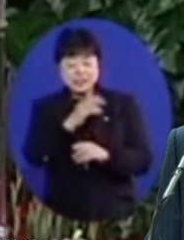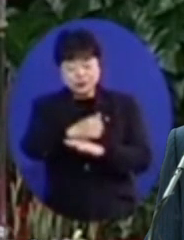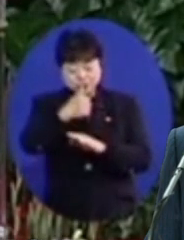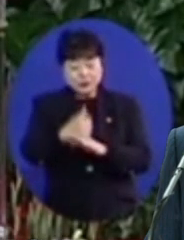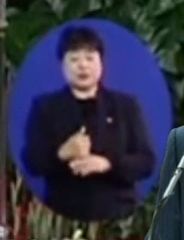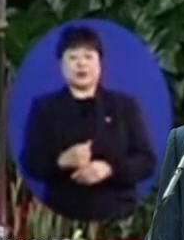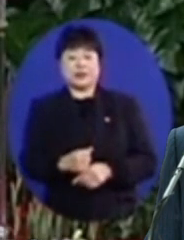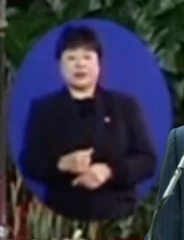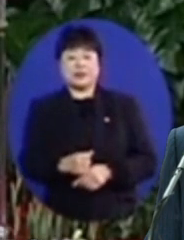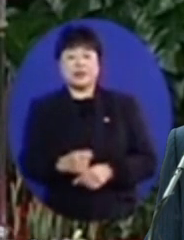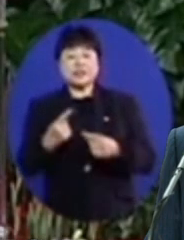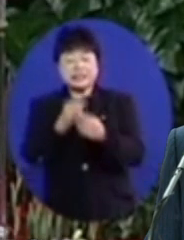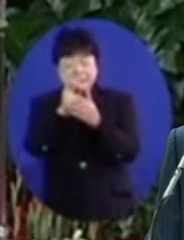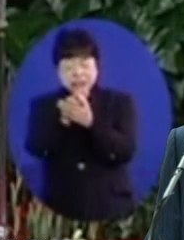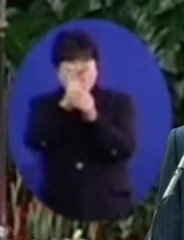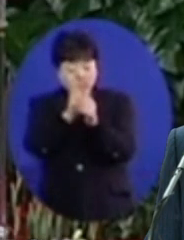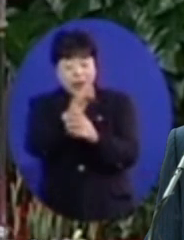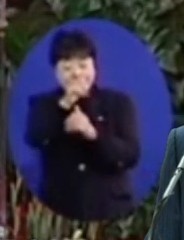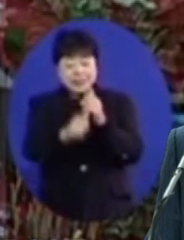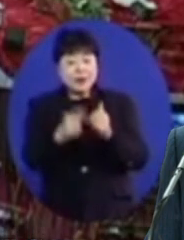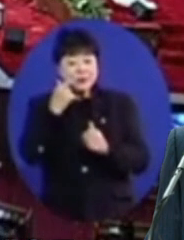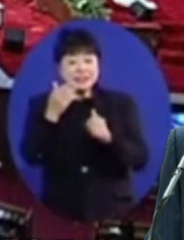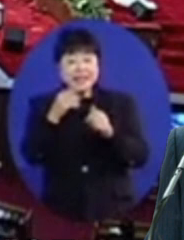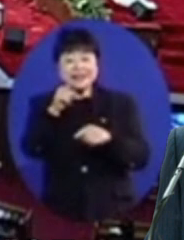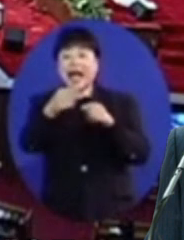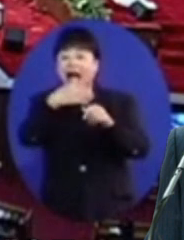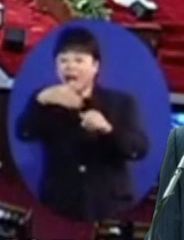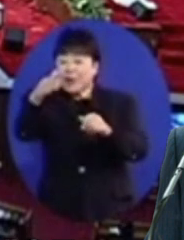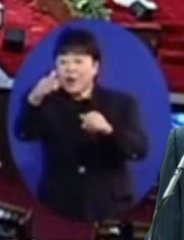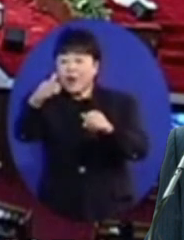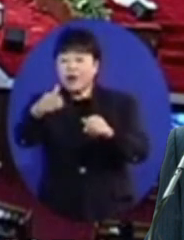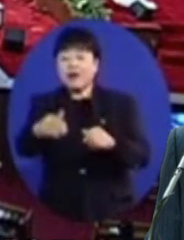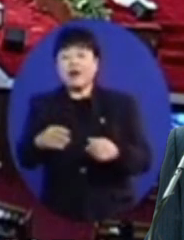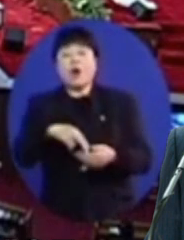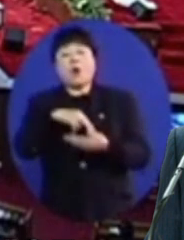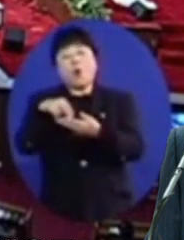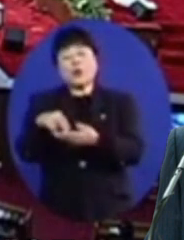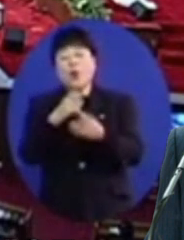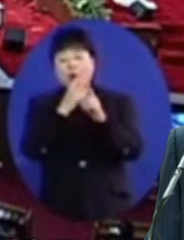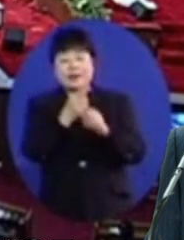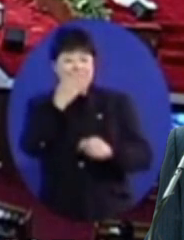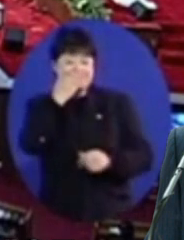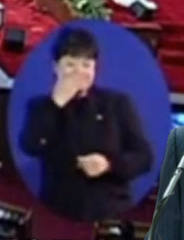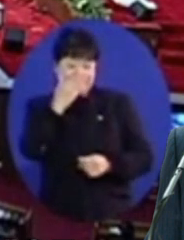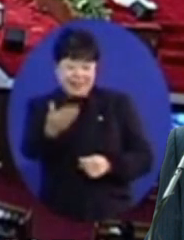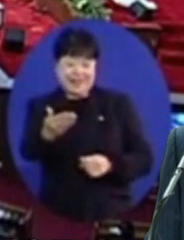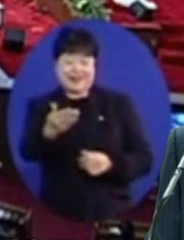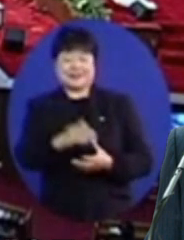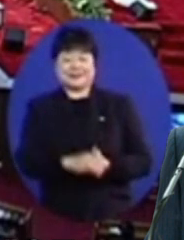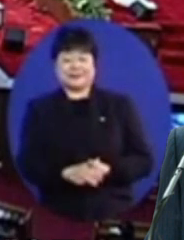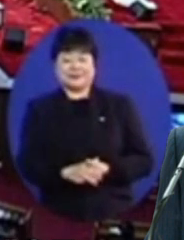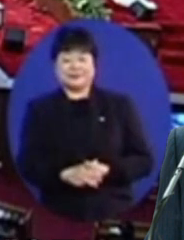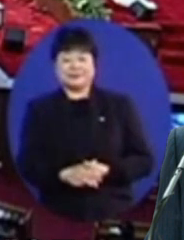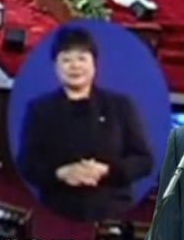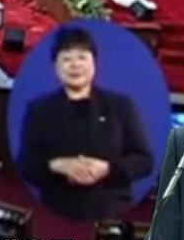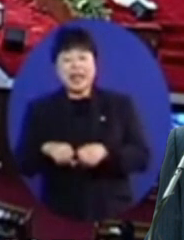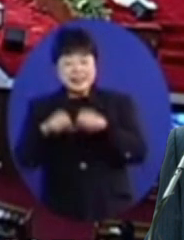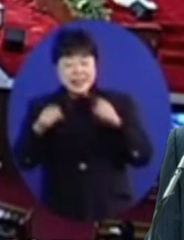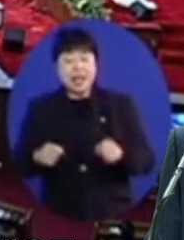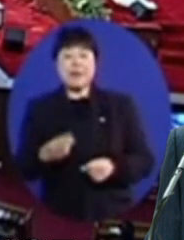그리스도의 중보를 통해서 하나님 아버지께 나가야 우리 고독을 이길 수가 있는 것입니다 대만의